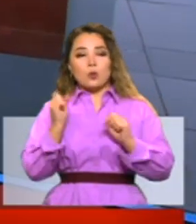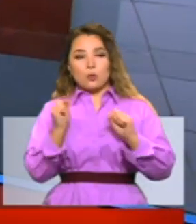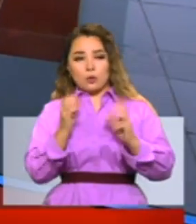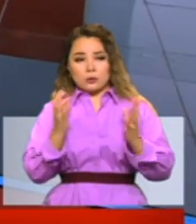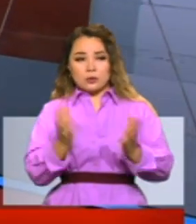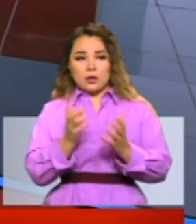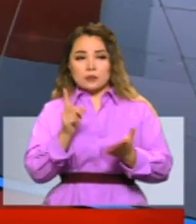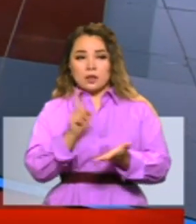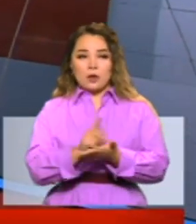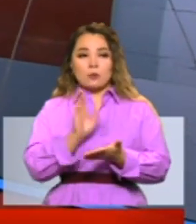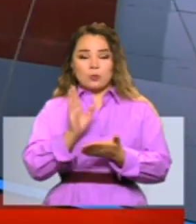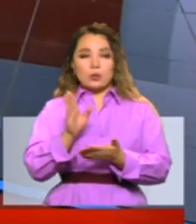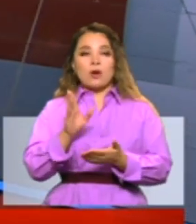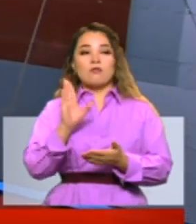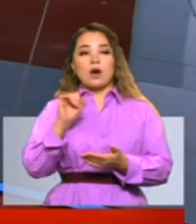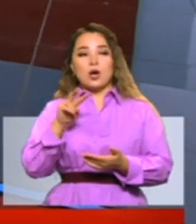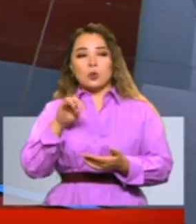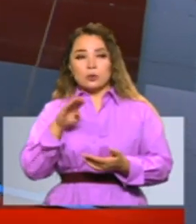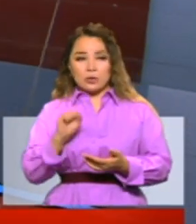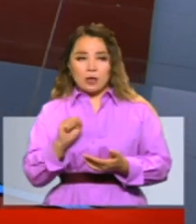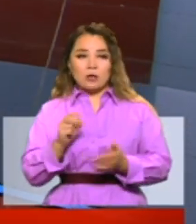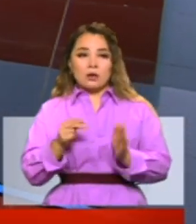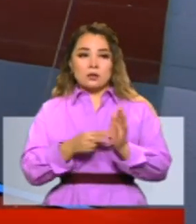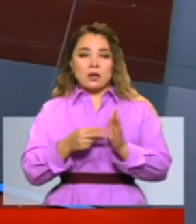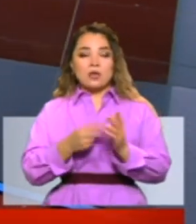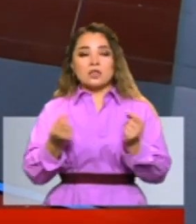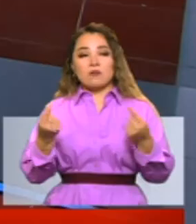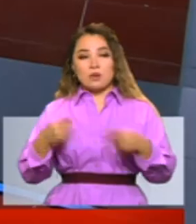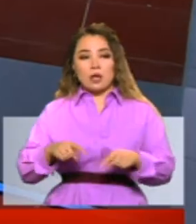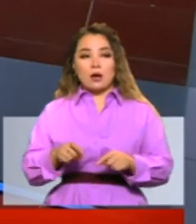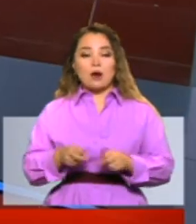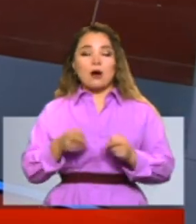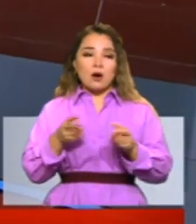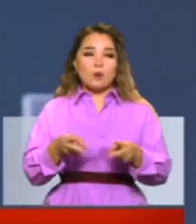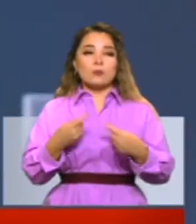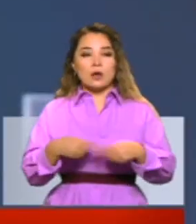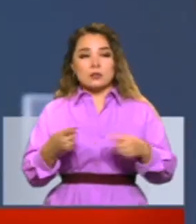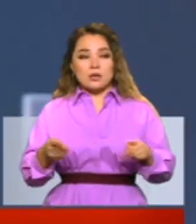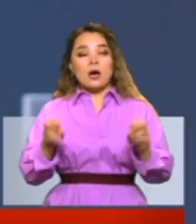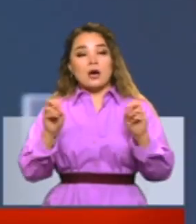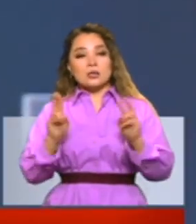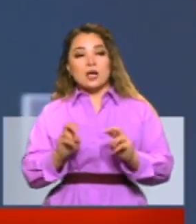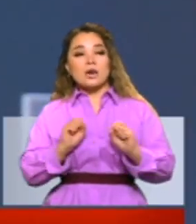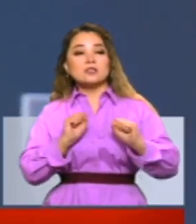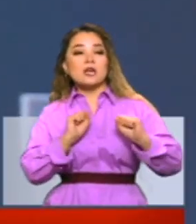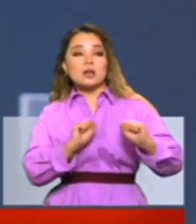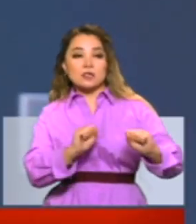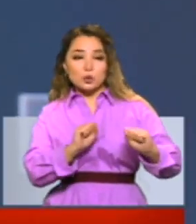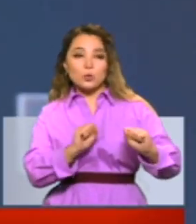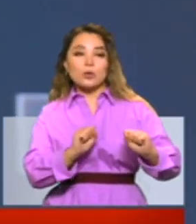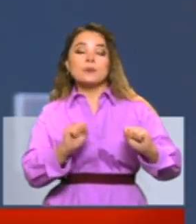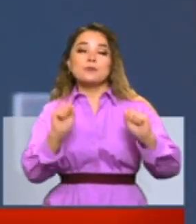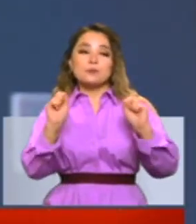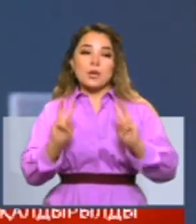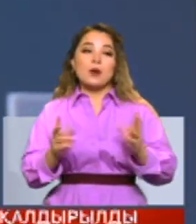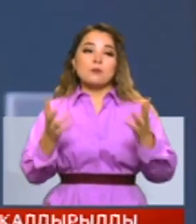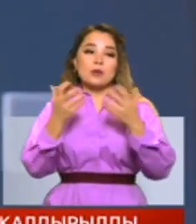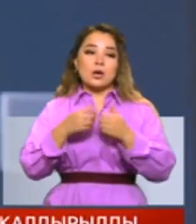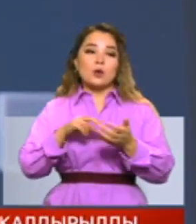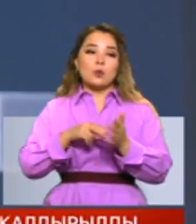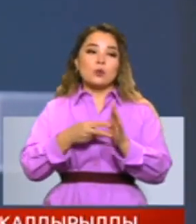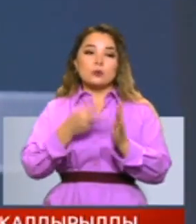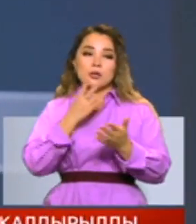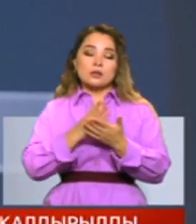қорғалады. Валюталық және инфляциялық қауіп-қатерлерден арнайы сақтандыру механизмдері